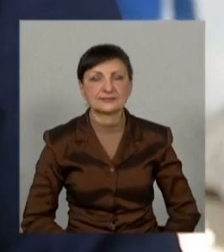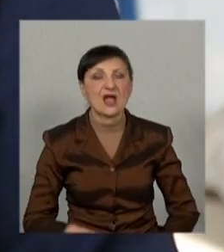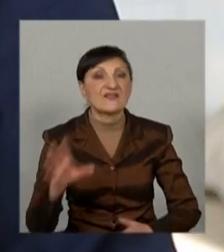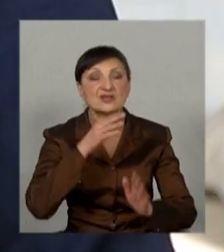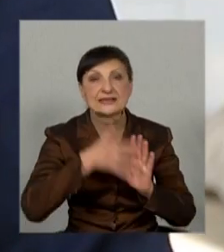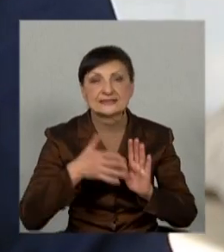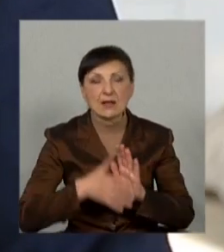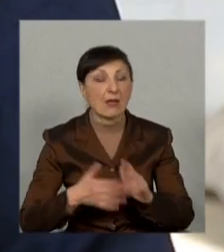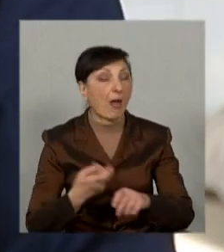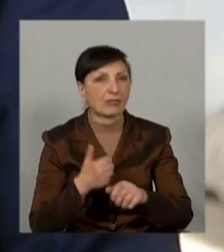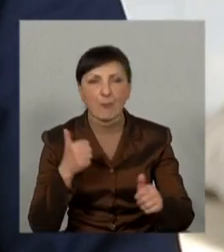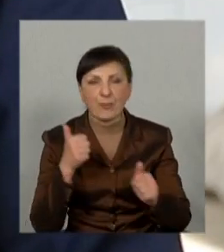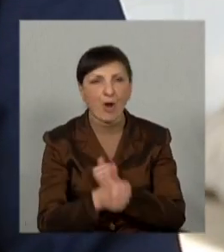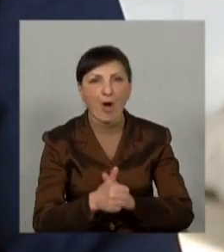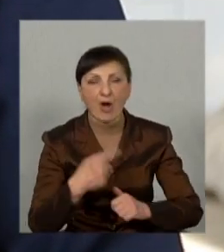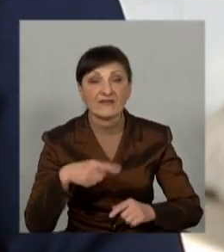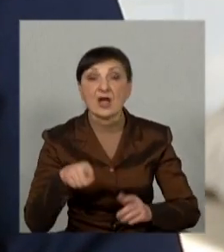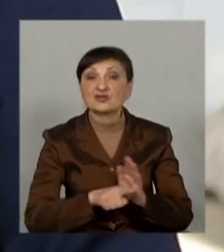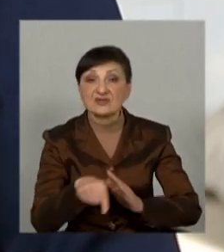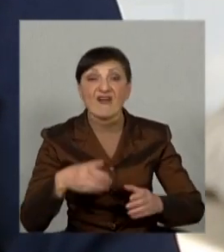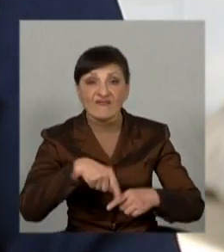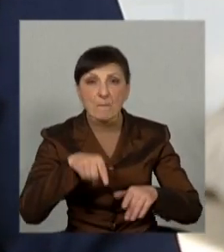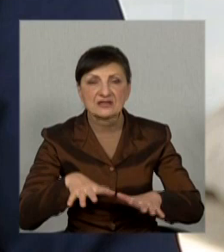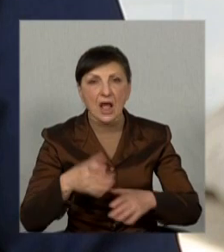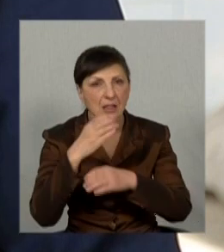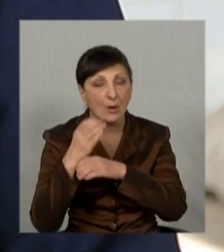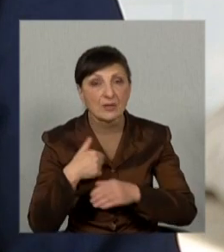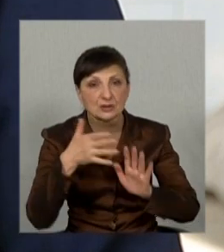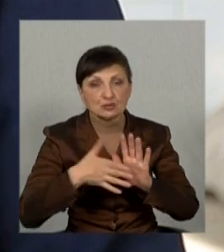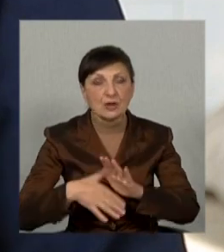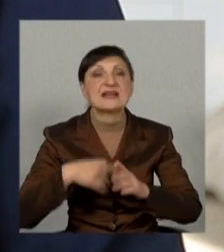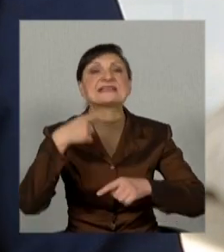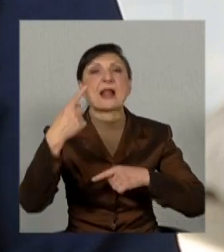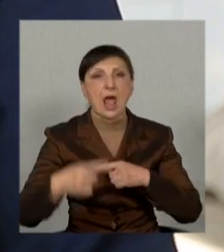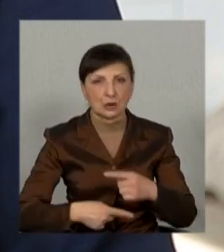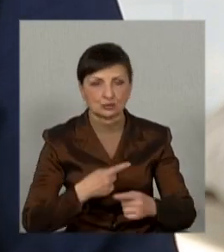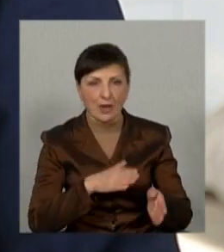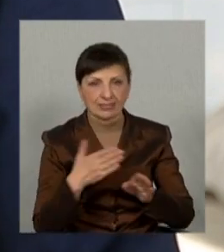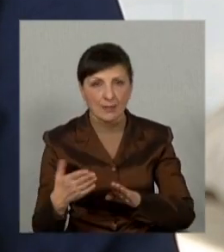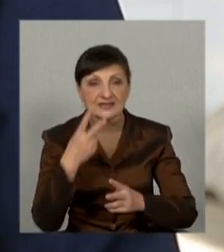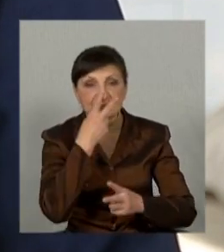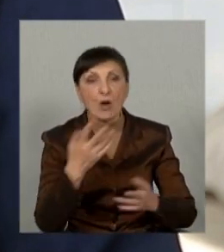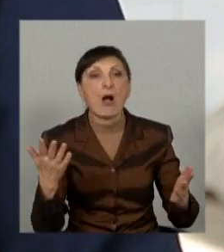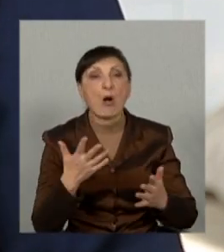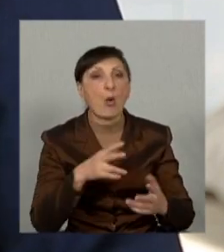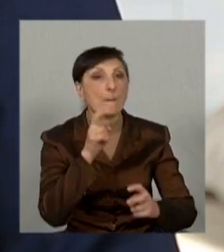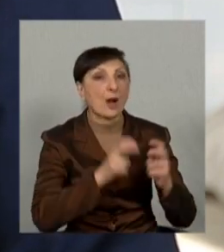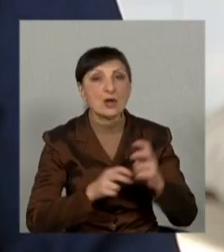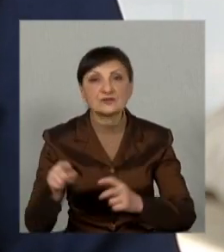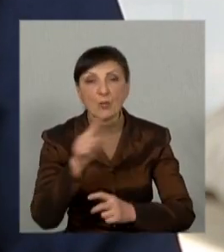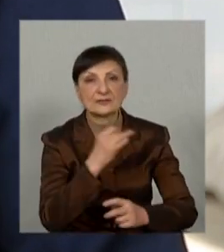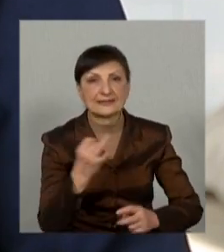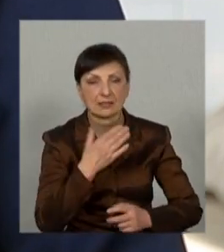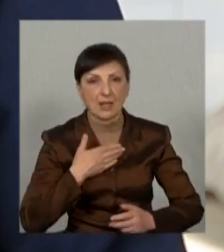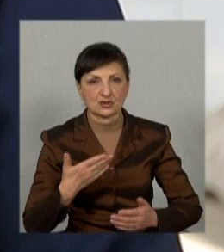исследования, прорывы начинаются с лаборатории. Изучив все досконально, мы уже переходим к следующему этапу. Смотрим, какому производству будет интересен